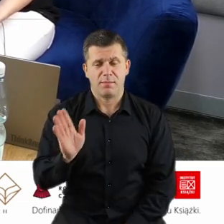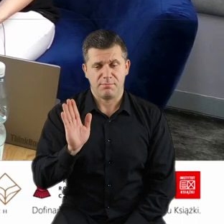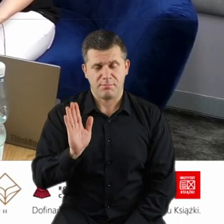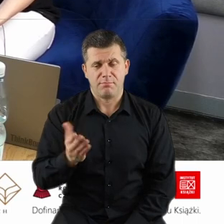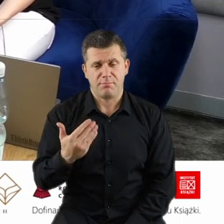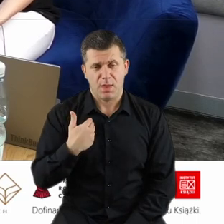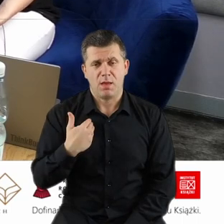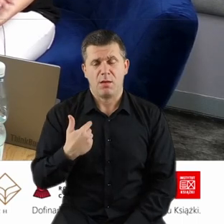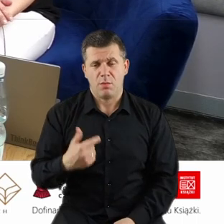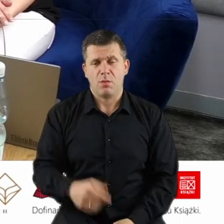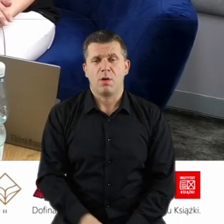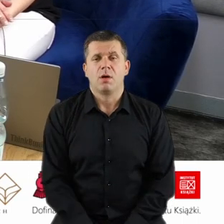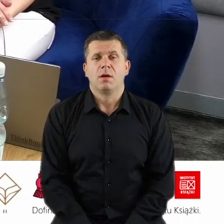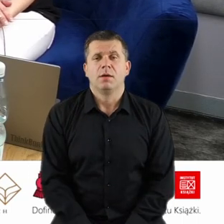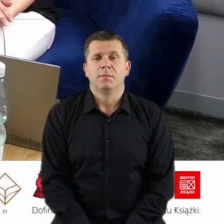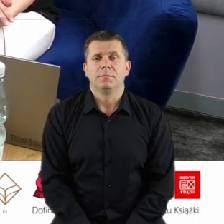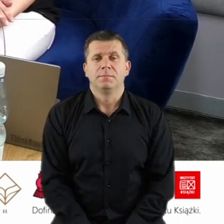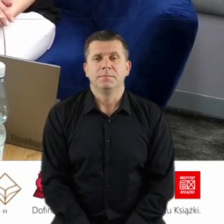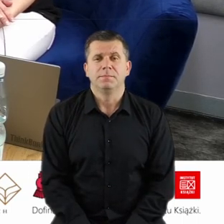Miało. Wszystkim